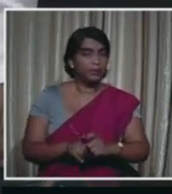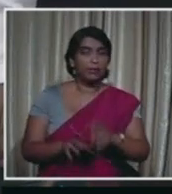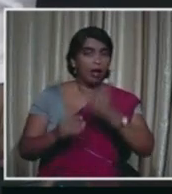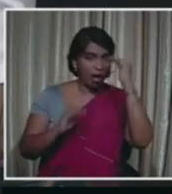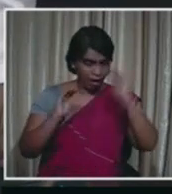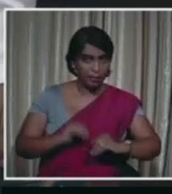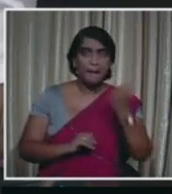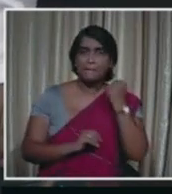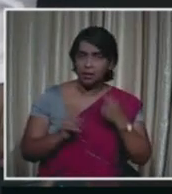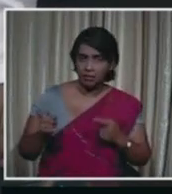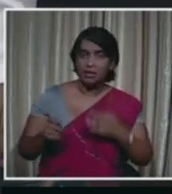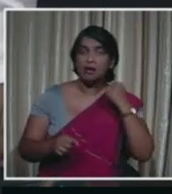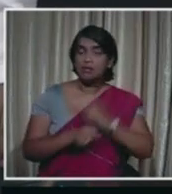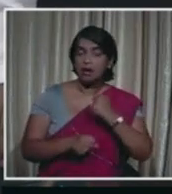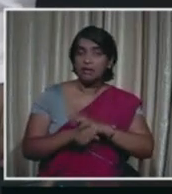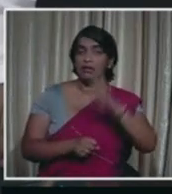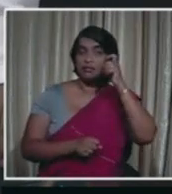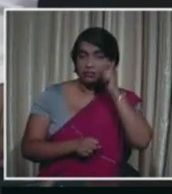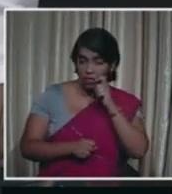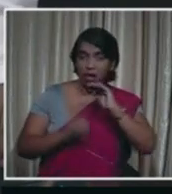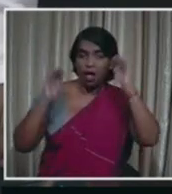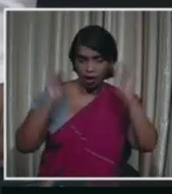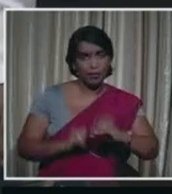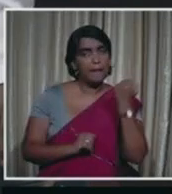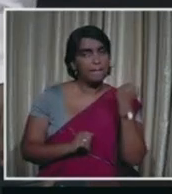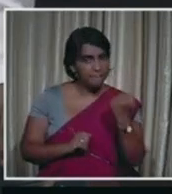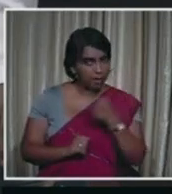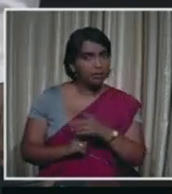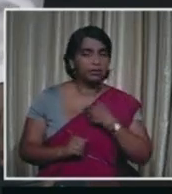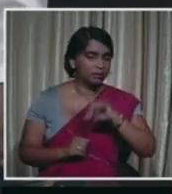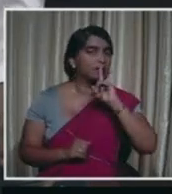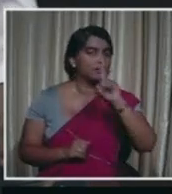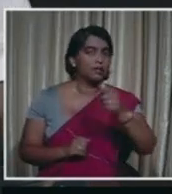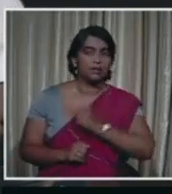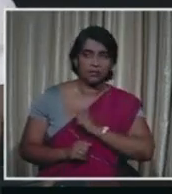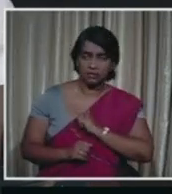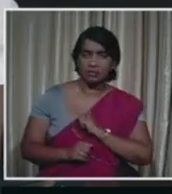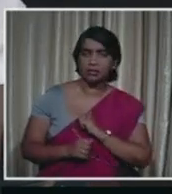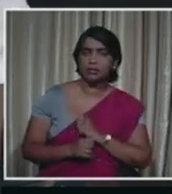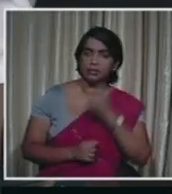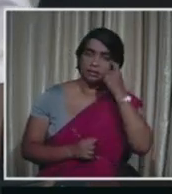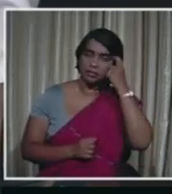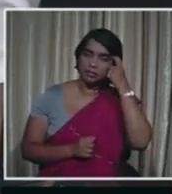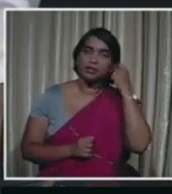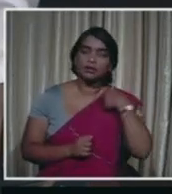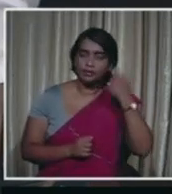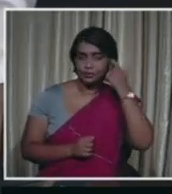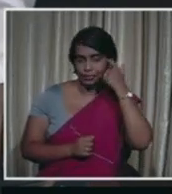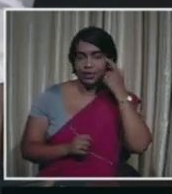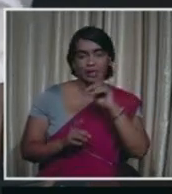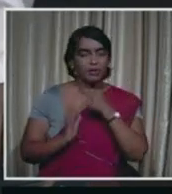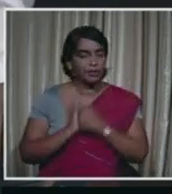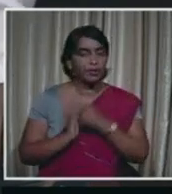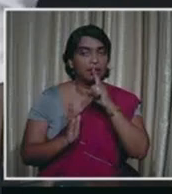බලයද රාජ්‍ය ත්‍රස්තවාදී අවම බලයද මං අහන්න කැමති මං දන්නවා ගරු